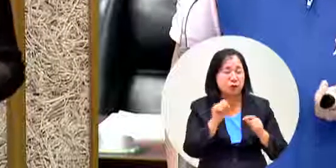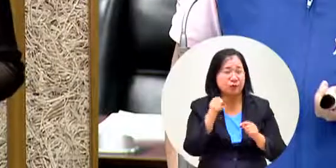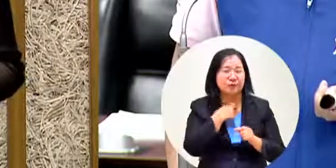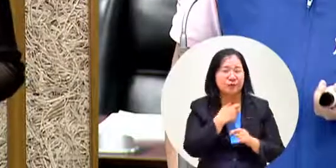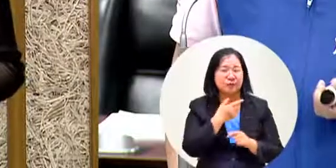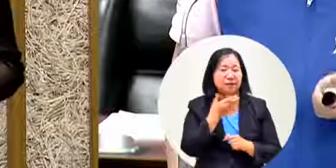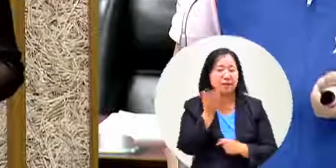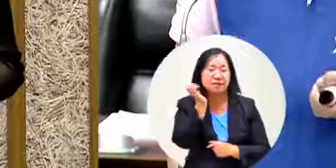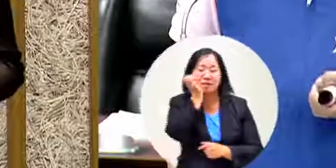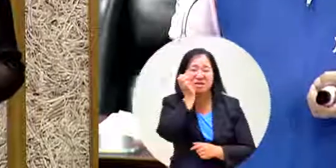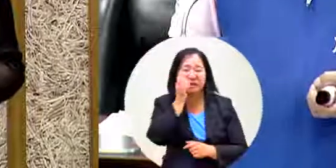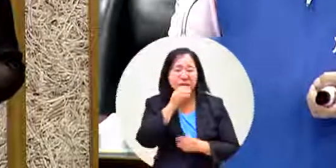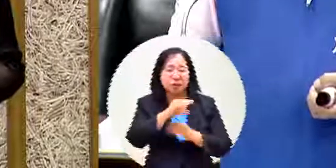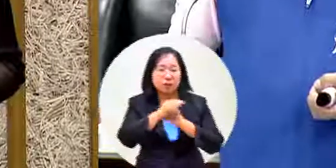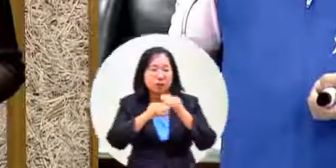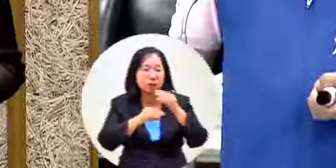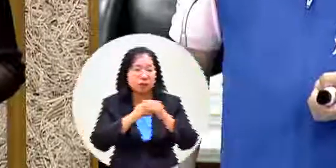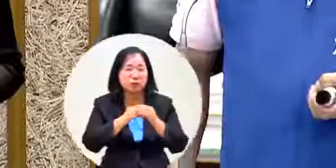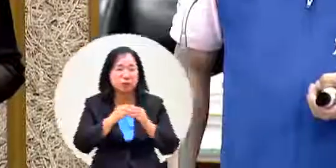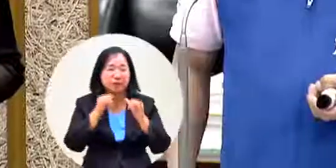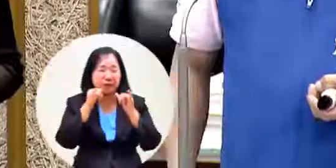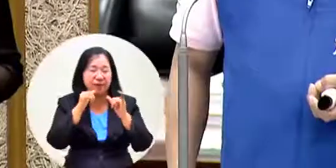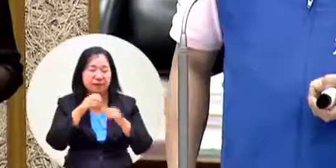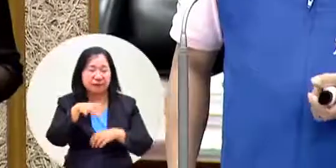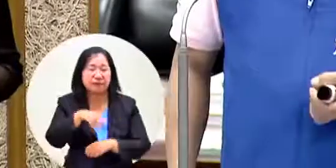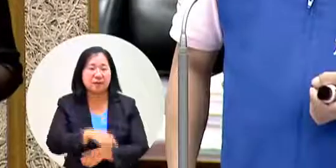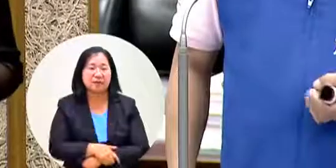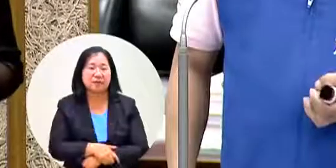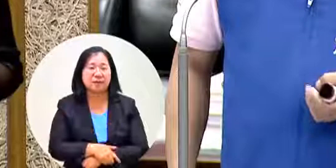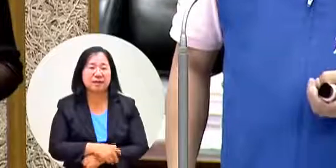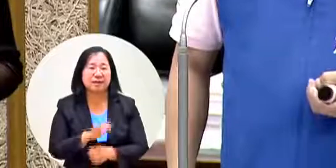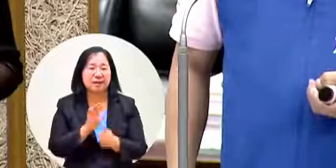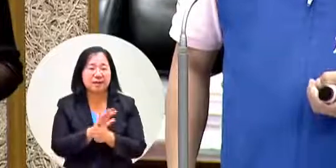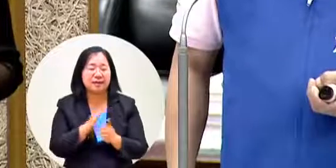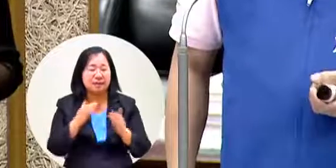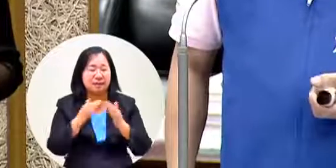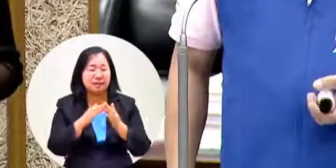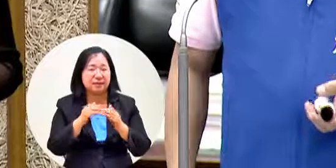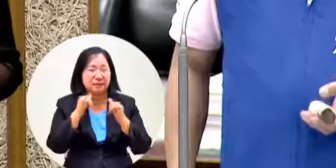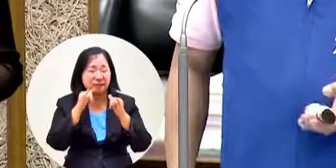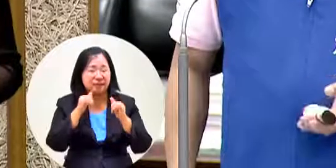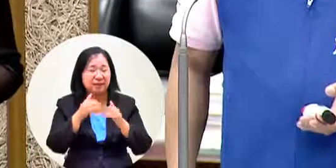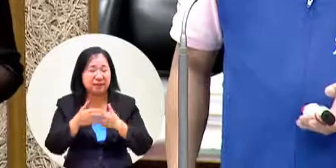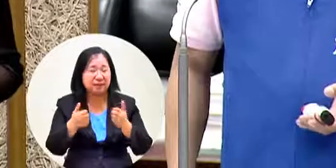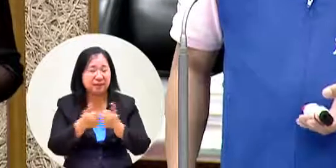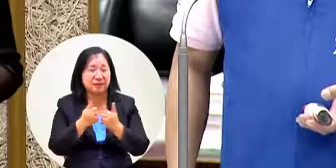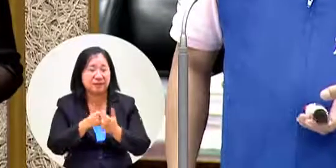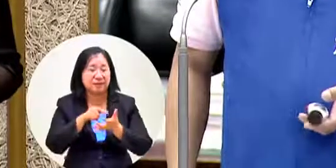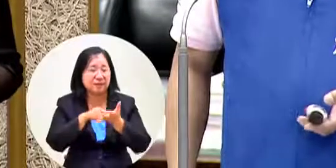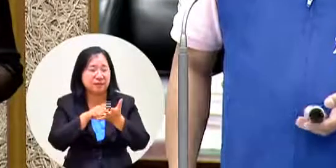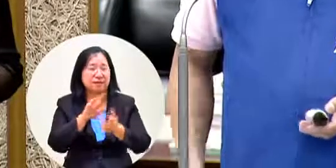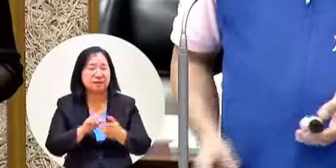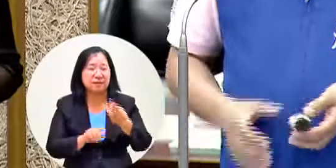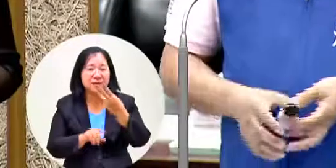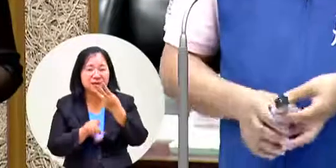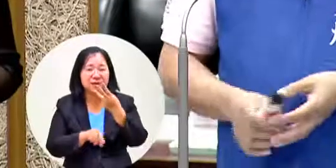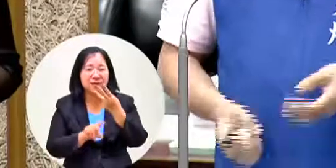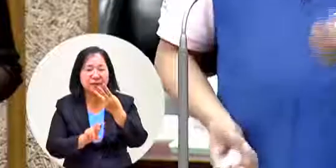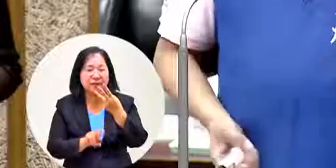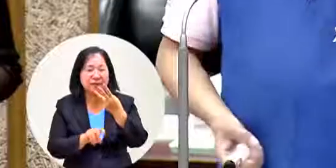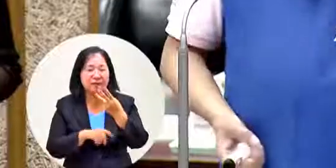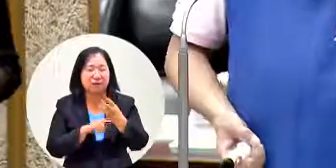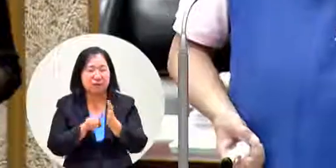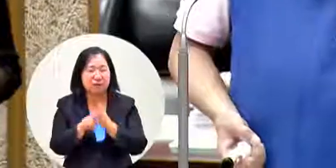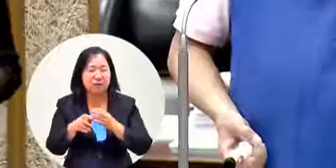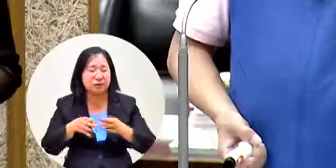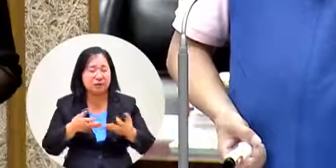像这个文化局的部分吼，文化局这个部分吼，啊，就简单的这个说明起来。